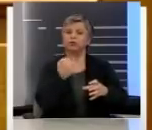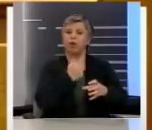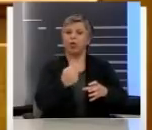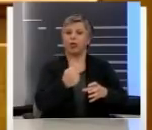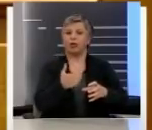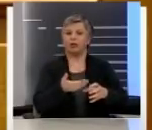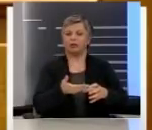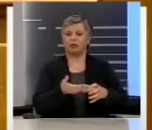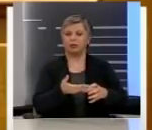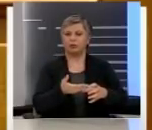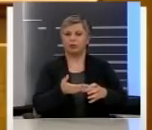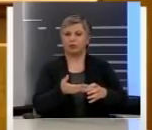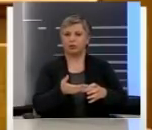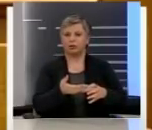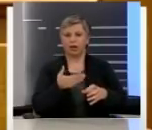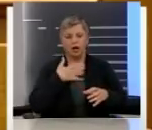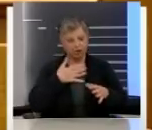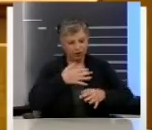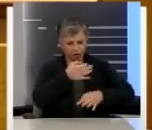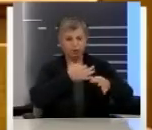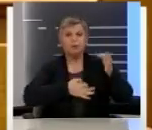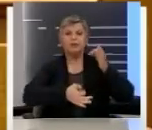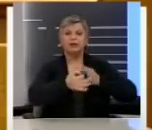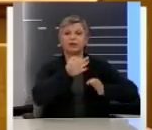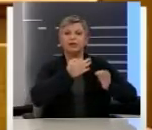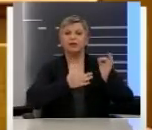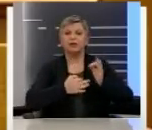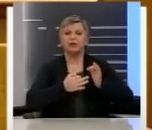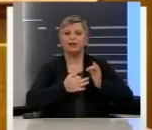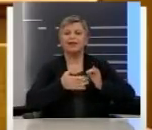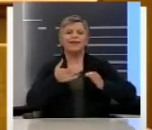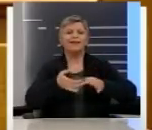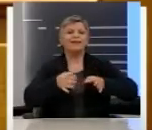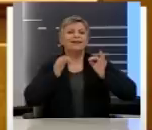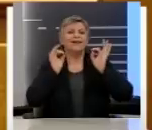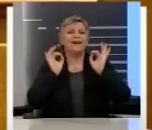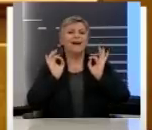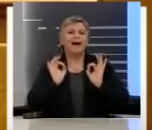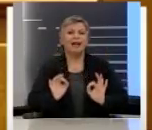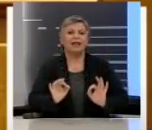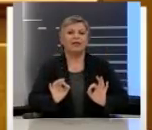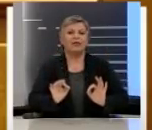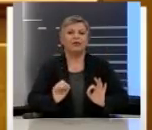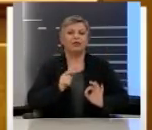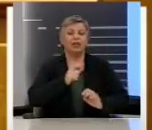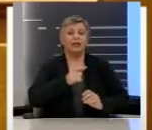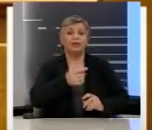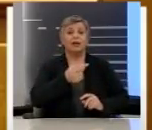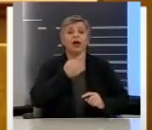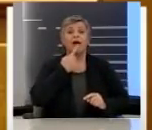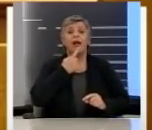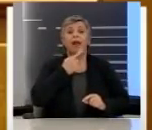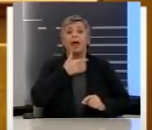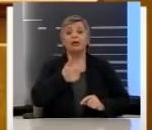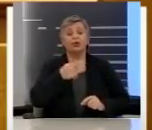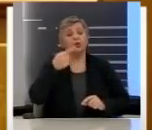θα μας εξηγήσετε πού εν τέλει εξαντλείτε τον φιλελεύθερο χαρακτήρα της ιδεολογίας